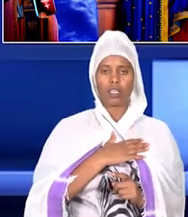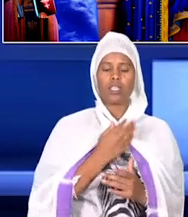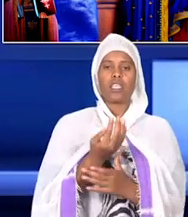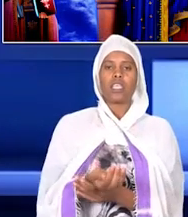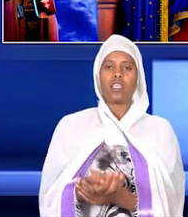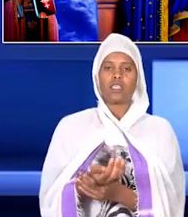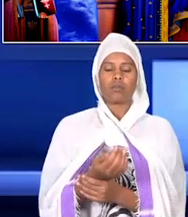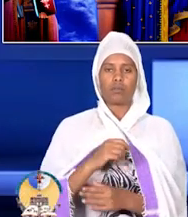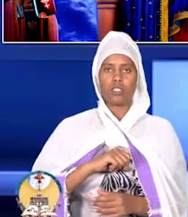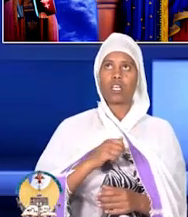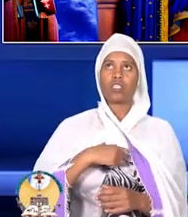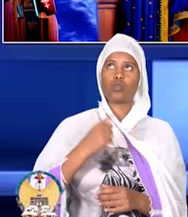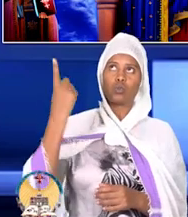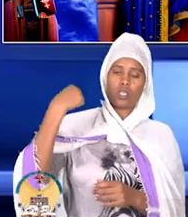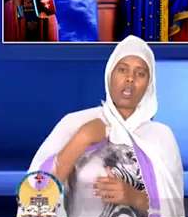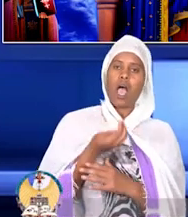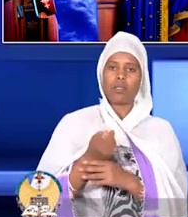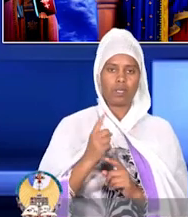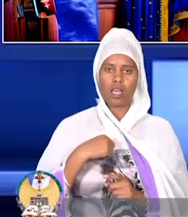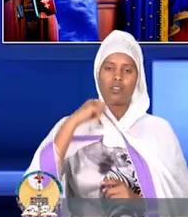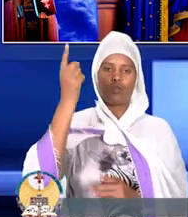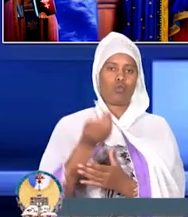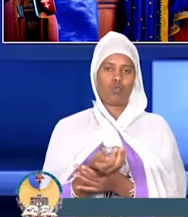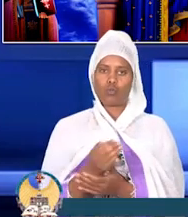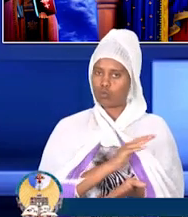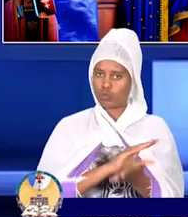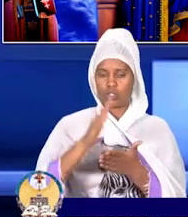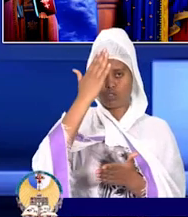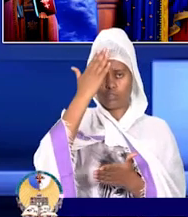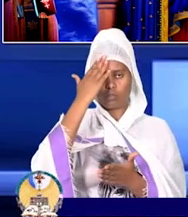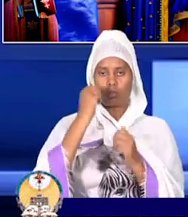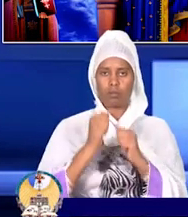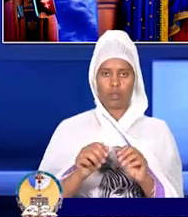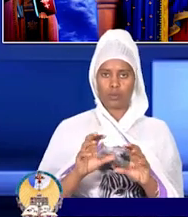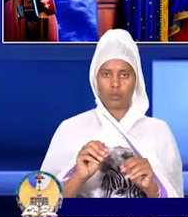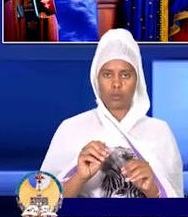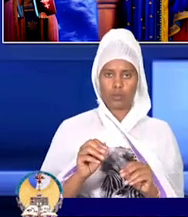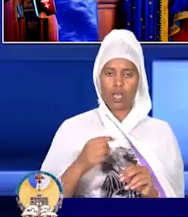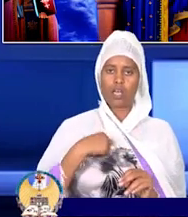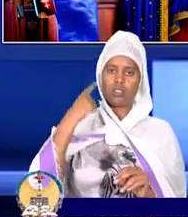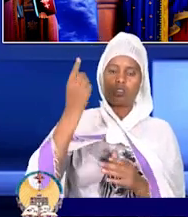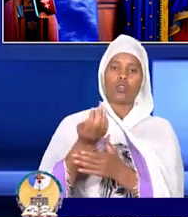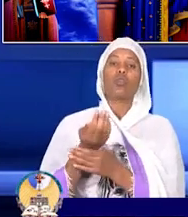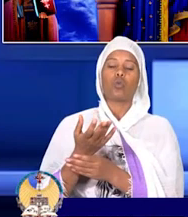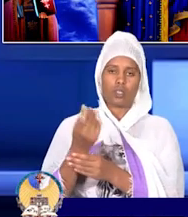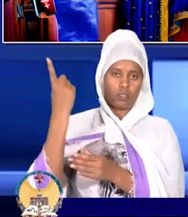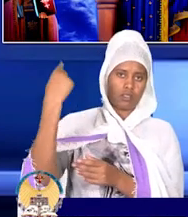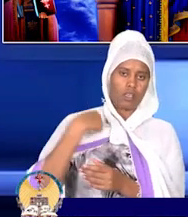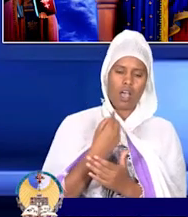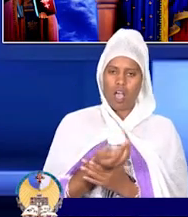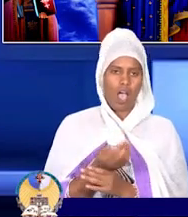ኣምላኽና ይልመን ድኣ እምበር ዝልምን ከም ዘይኮነ ብንፁር ቅዱሳት መፅሓፍትና እውን